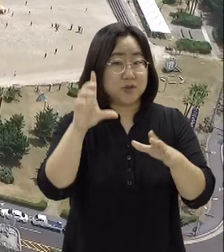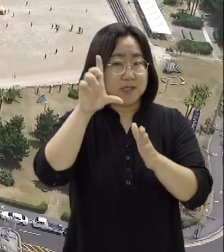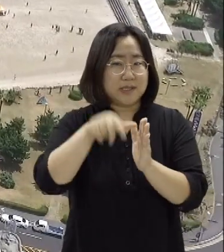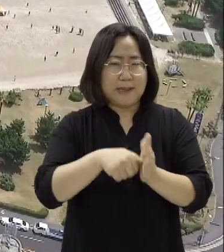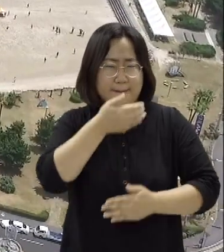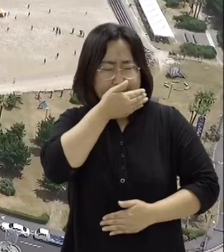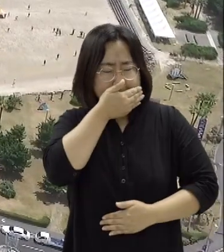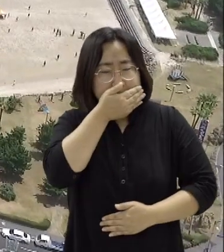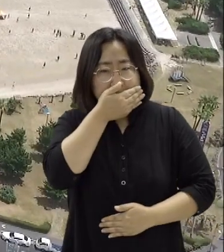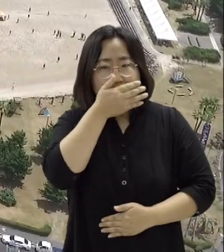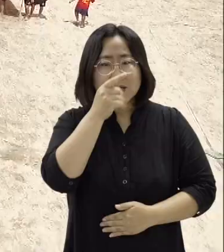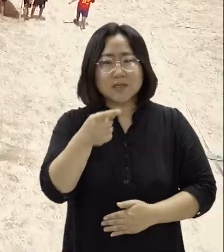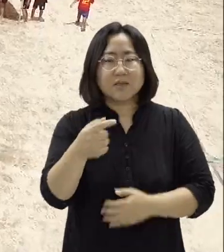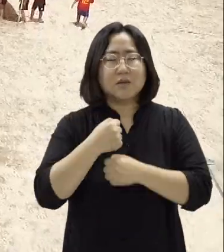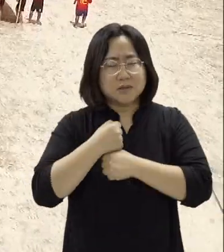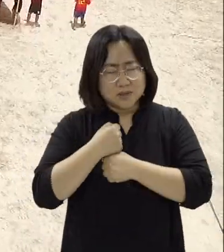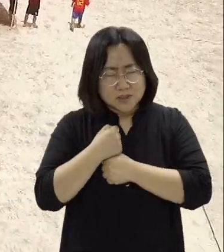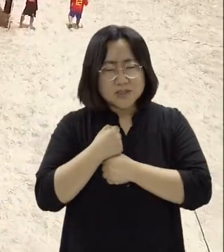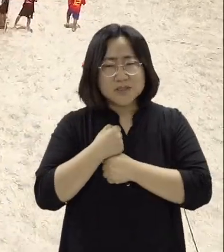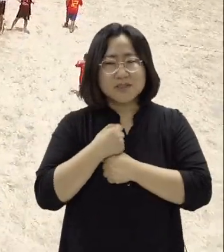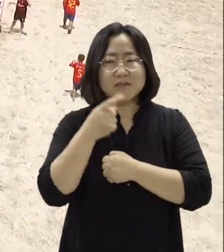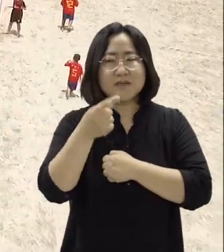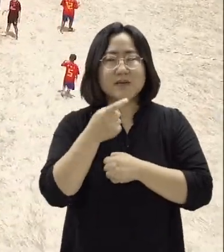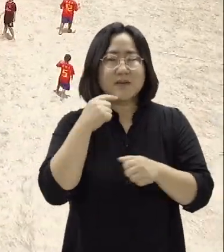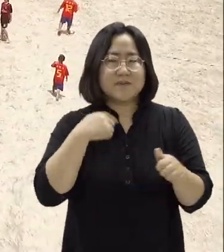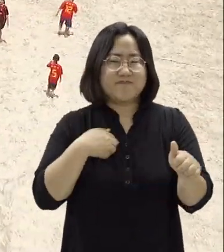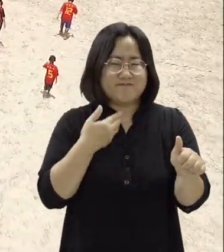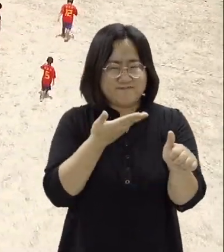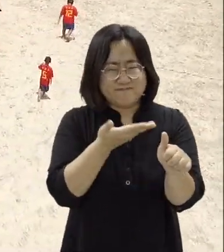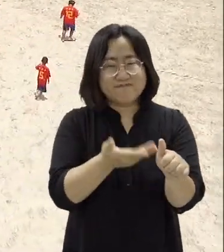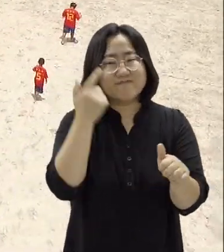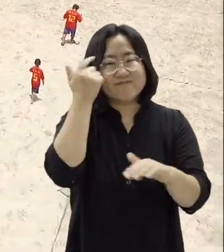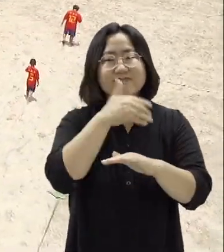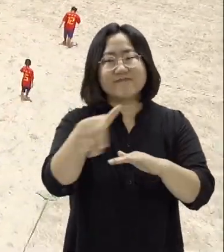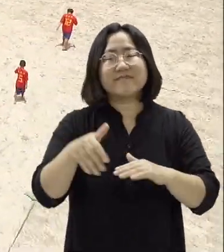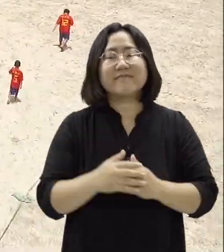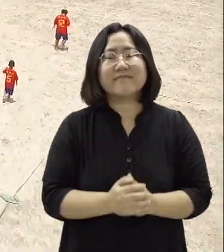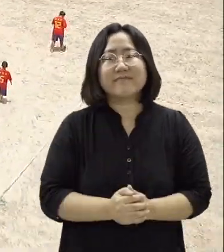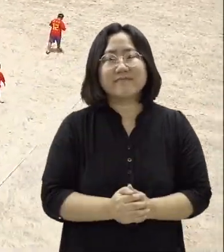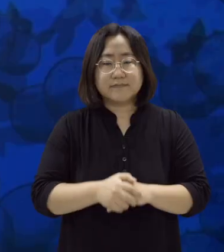마스크 착용 등 방역지침 준수 궤도에 적극 나설 계획입니다.